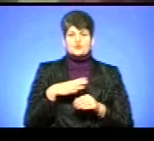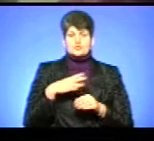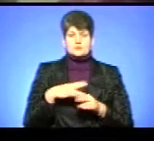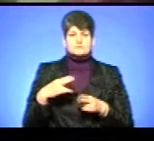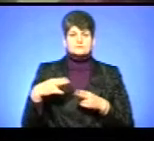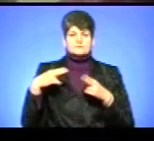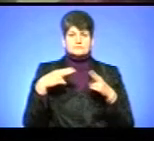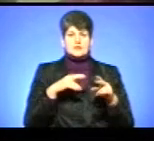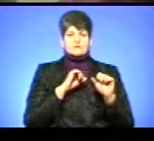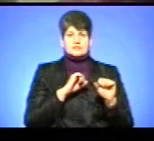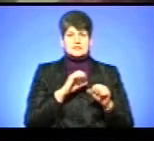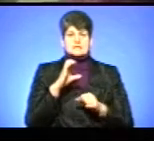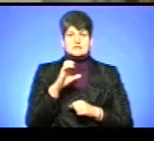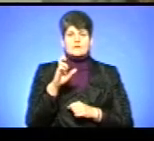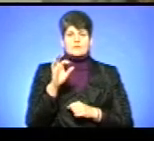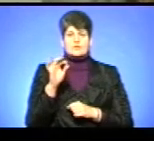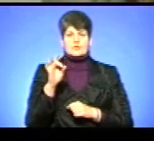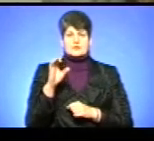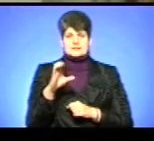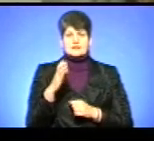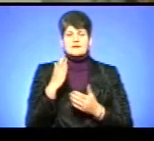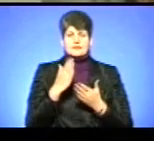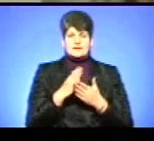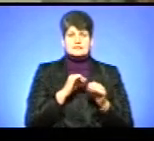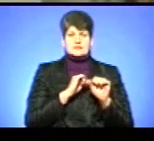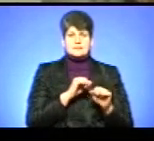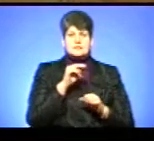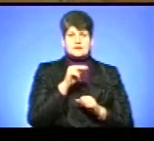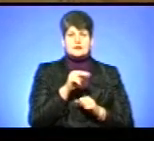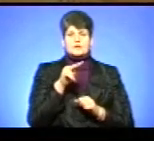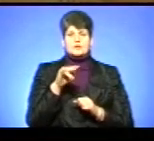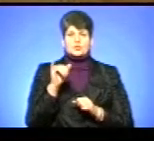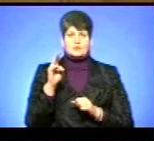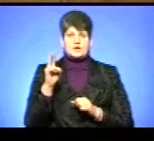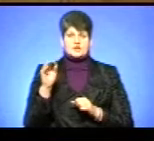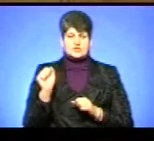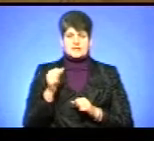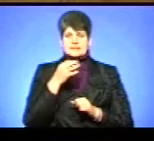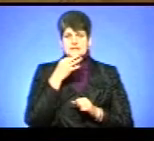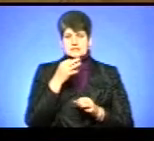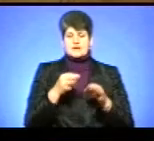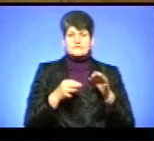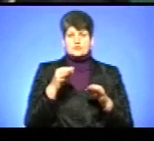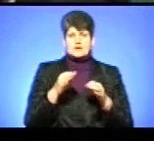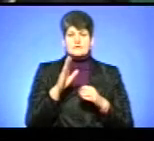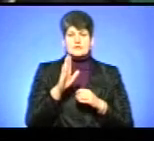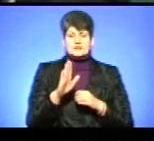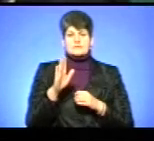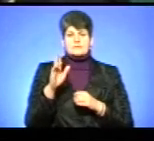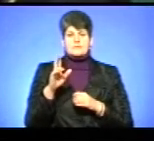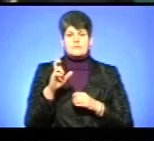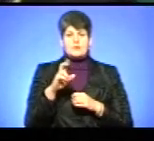прибуття адвоката Станіслава Бориса, який є захисником Петра Лукача. Як повідомив суддя Любомир Базан, адвокат